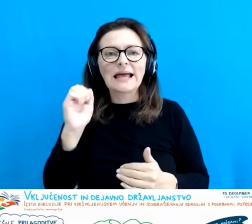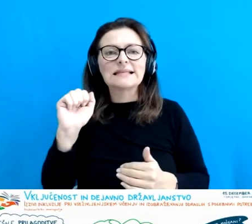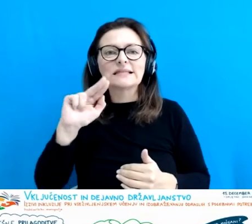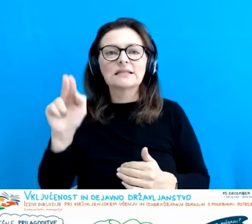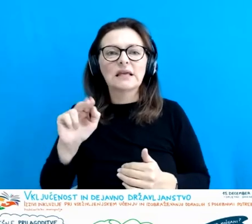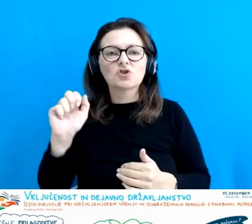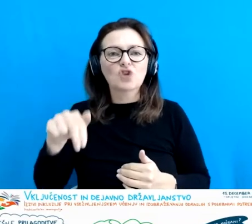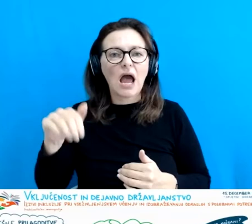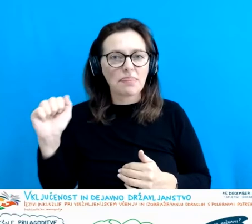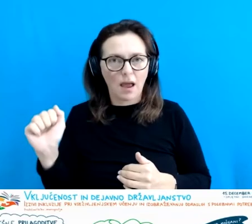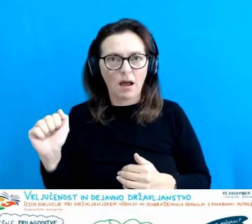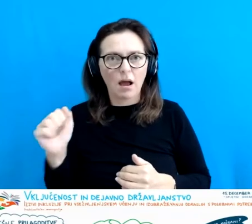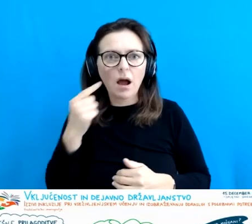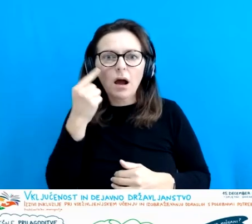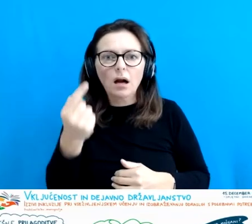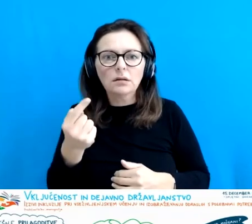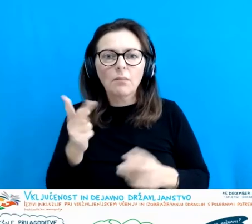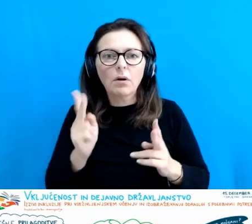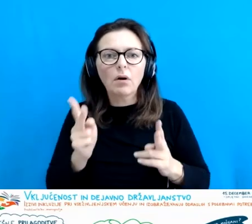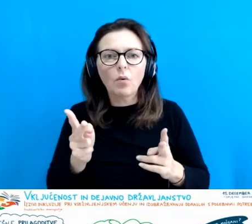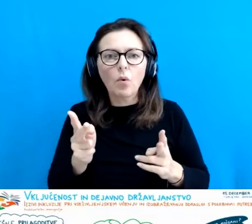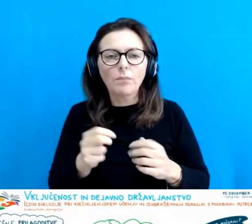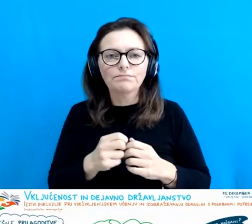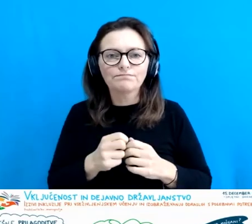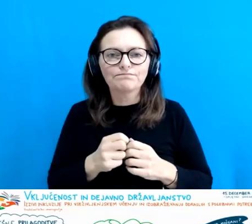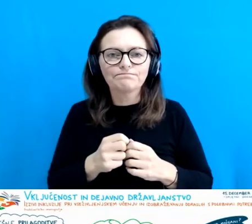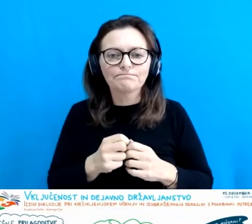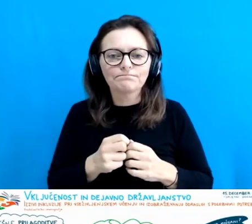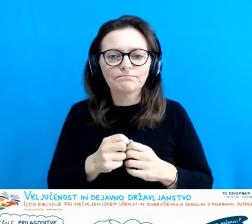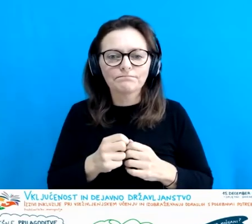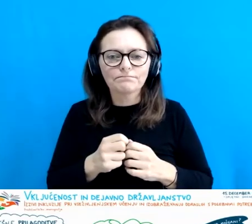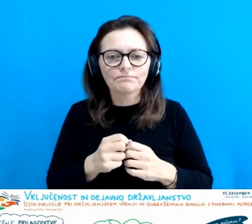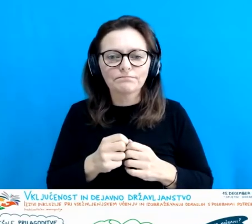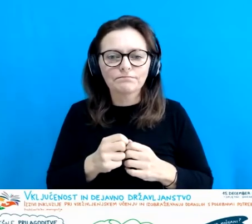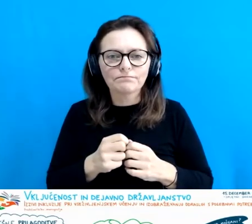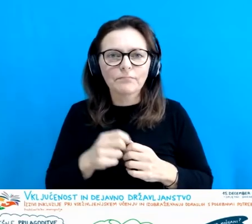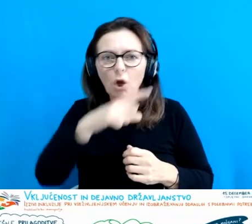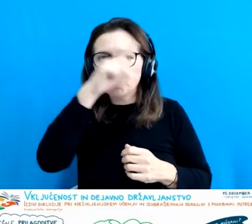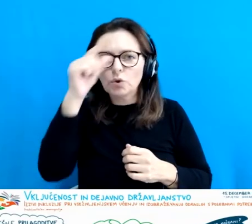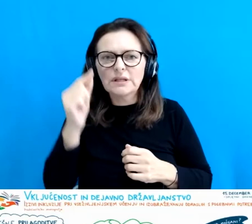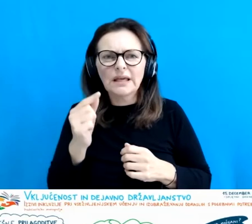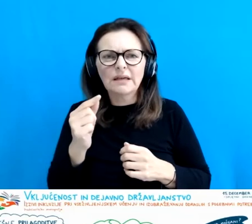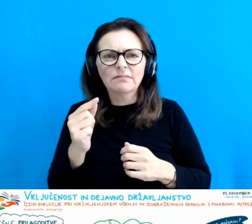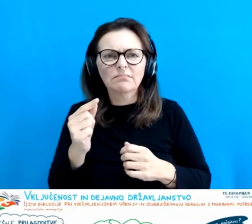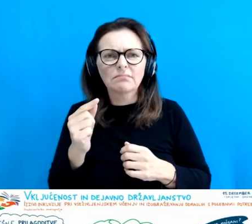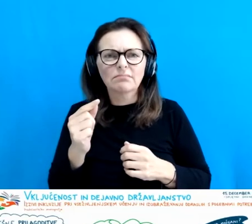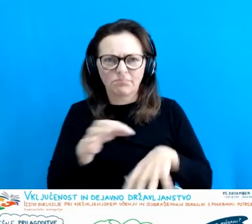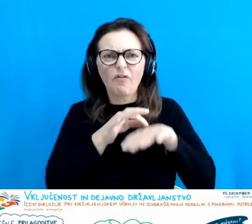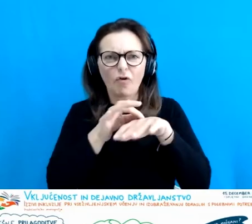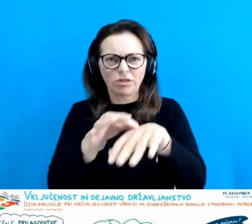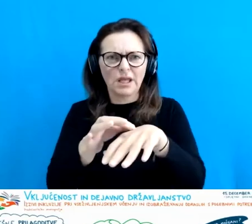kako ljudje, ki so na nekih položajih odločanja vodilni,